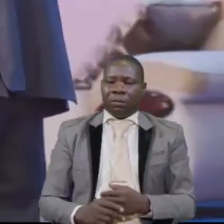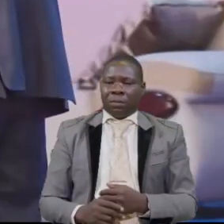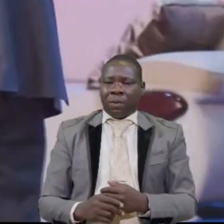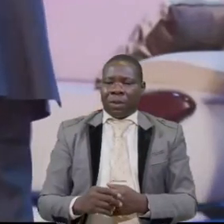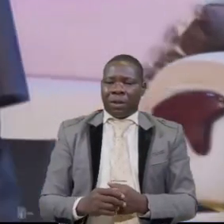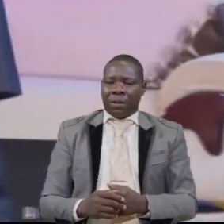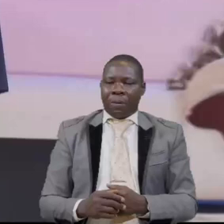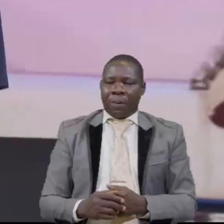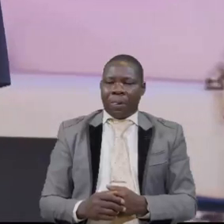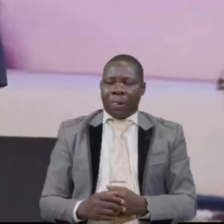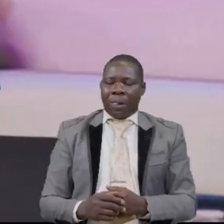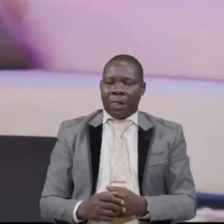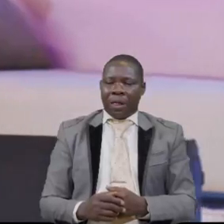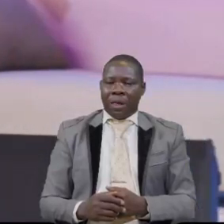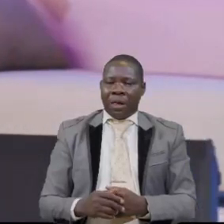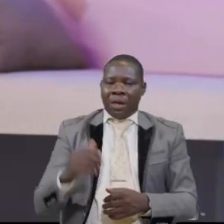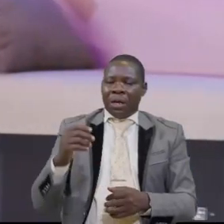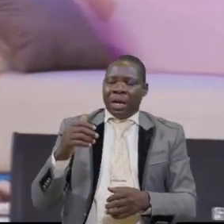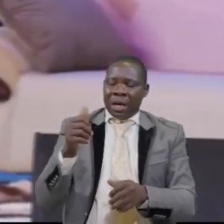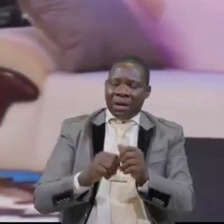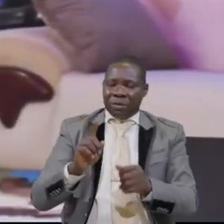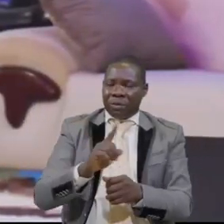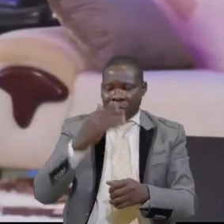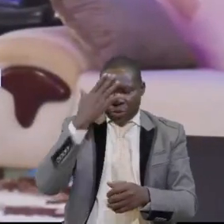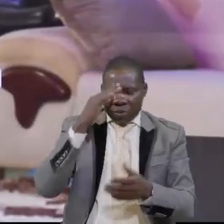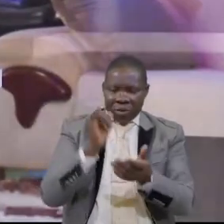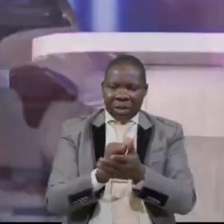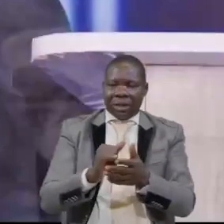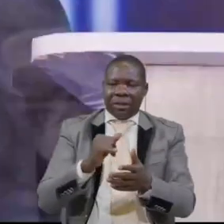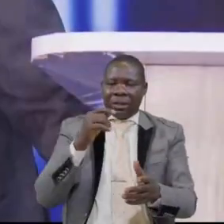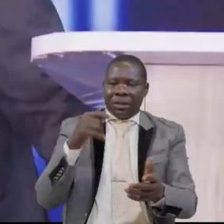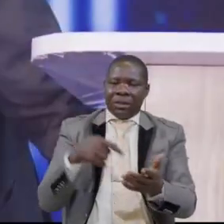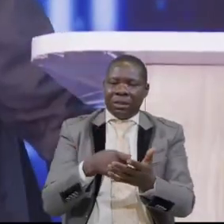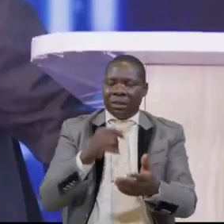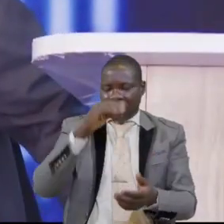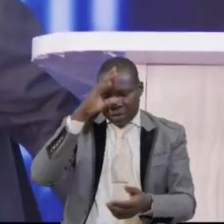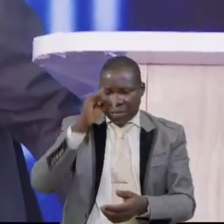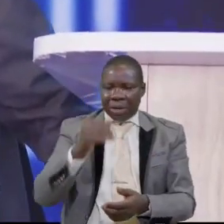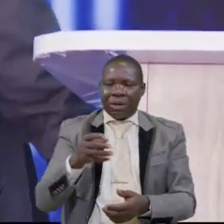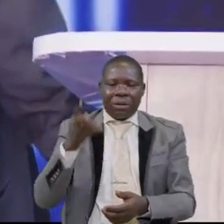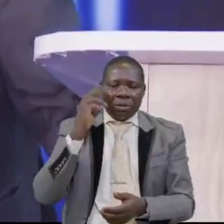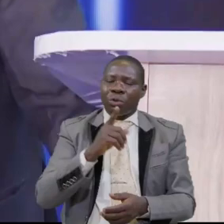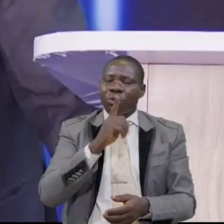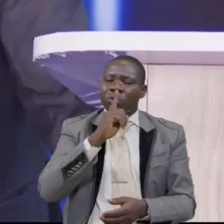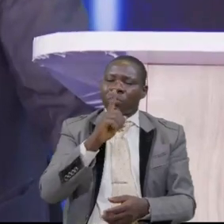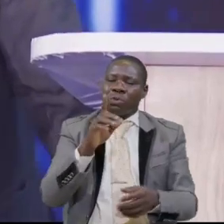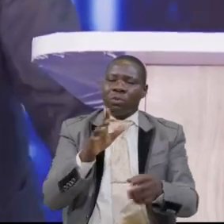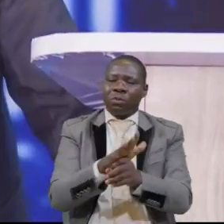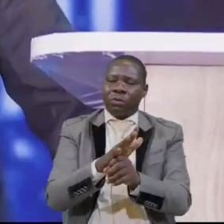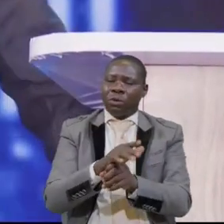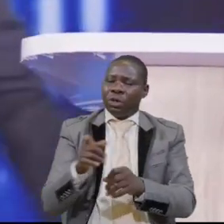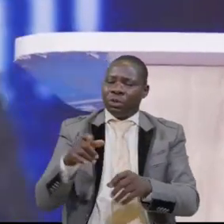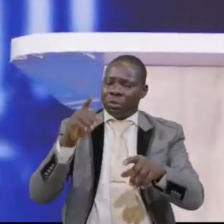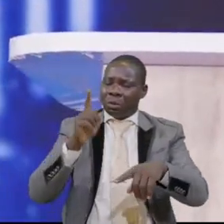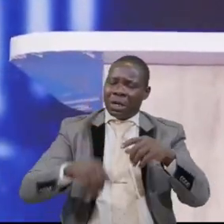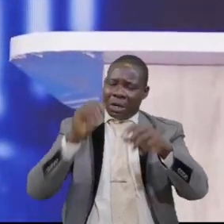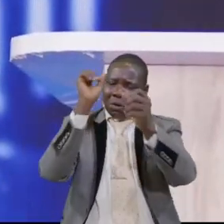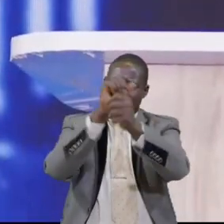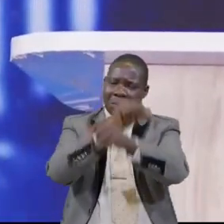que cet homme était un homme sincère. Tout le monde savait que tu ne peux pas le faire taire, tu ne peux pas le vaincre et tu ne peux pas le